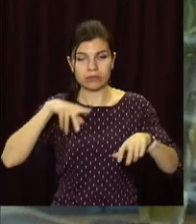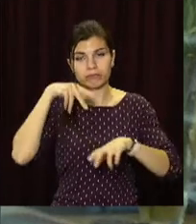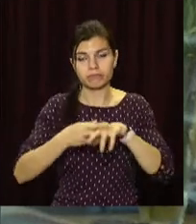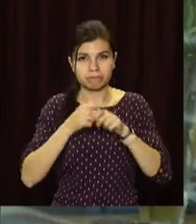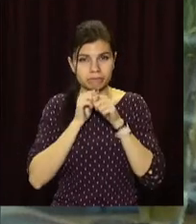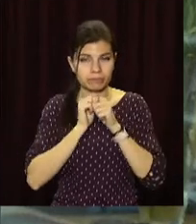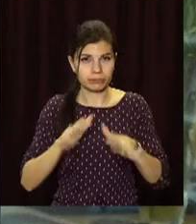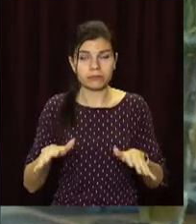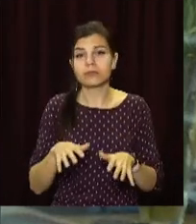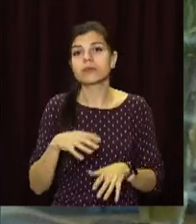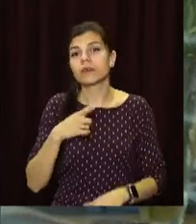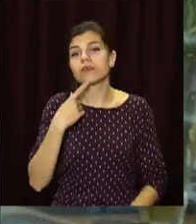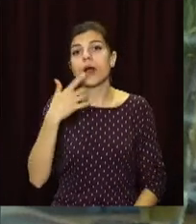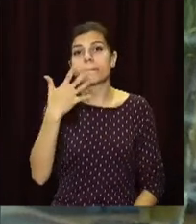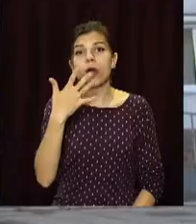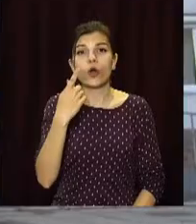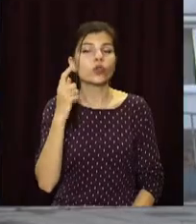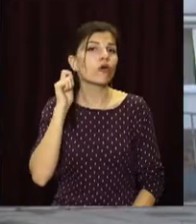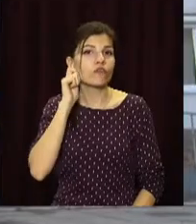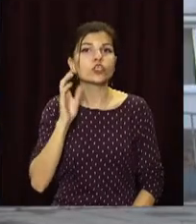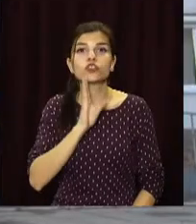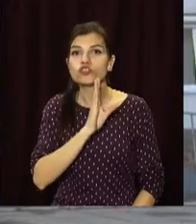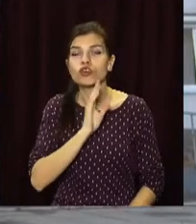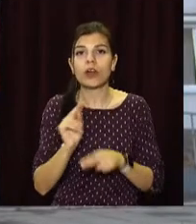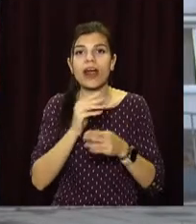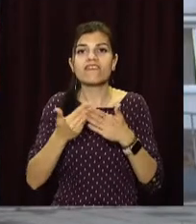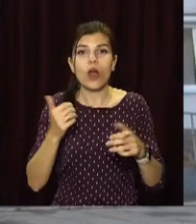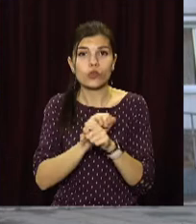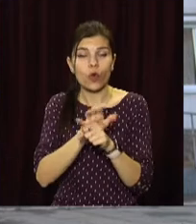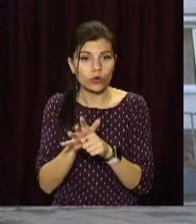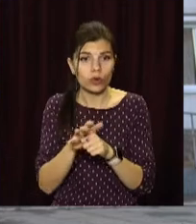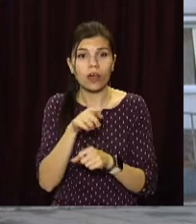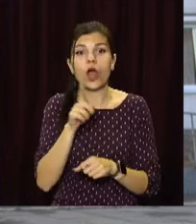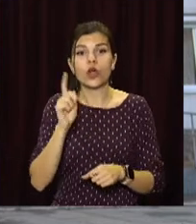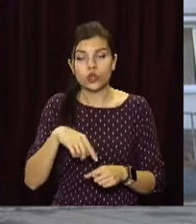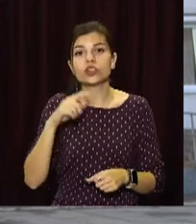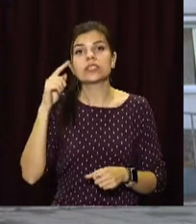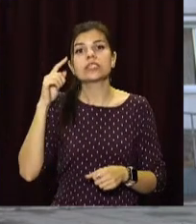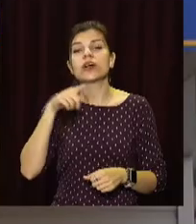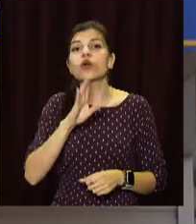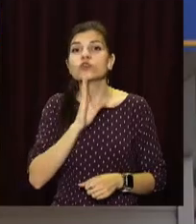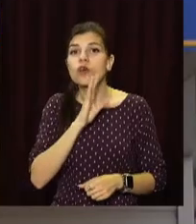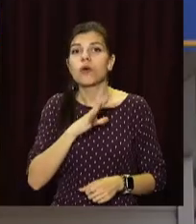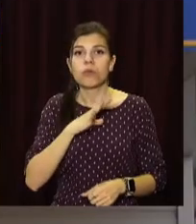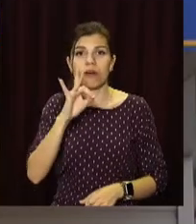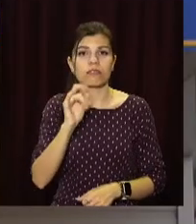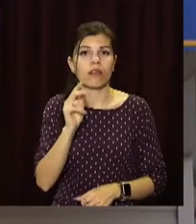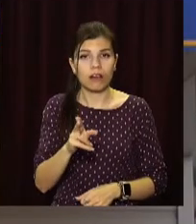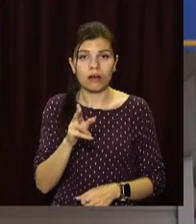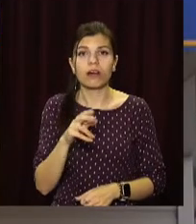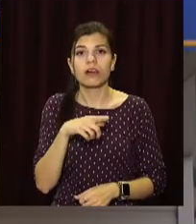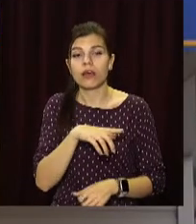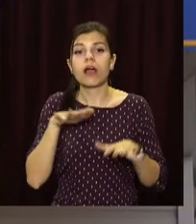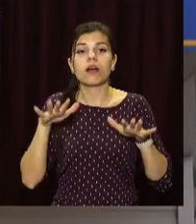попередньою інформацією, 51-річна жінка лікувалася від коронавірусу. Також відомо, що в неї була онкологія. На